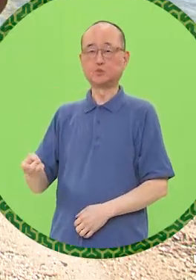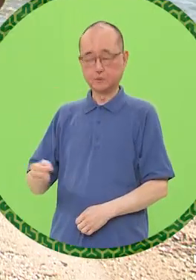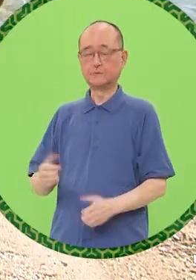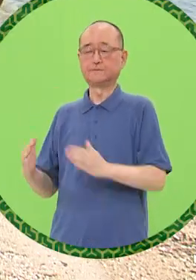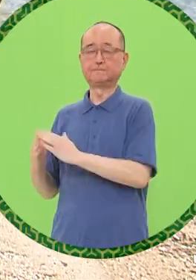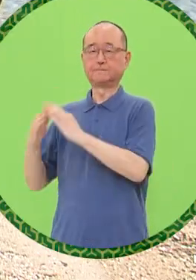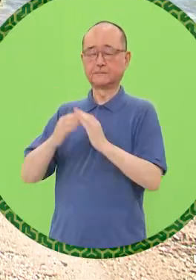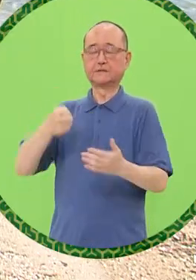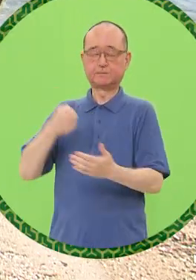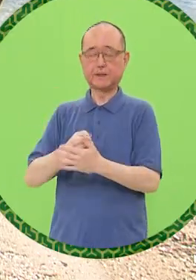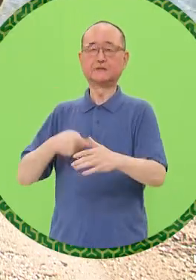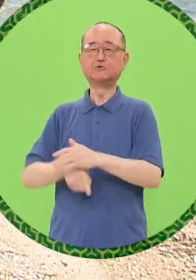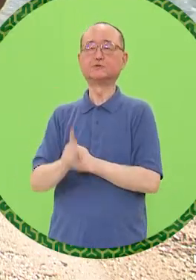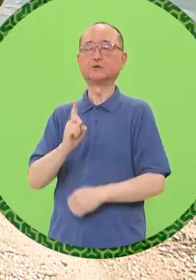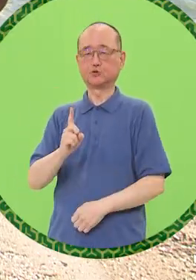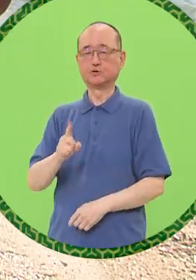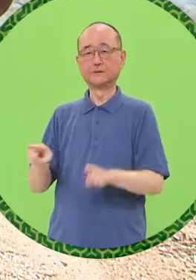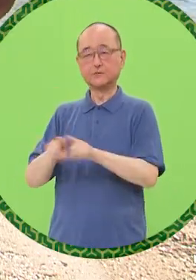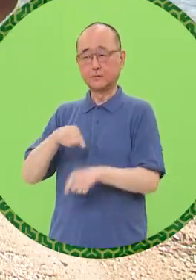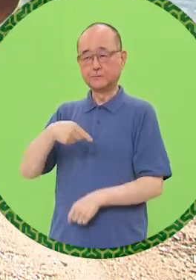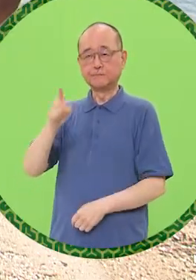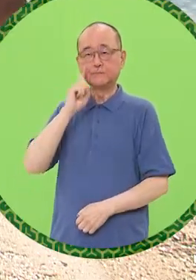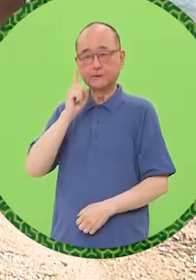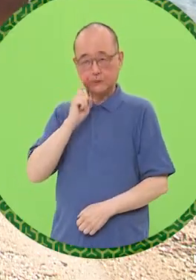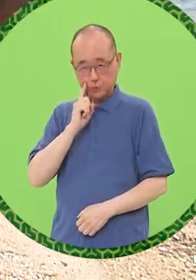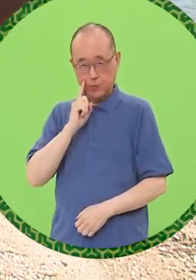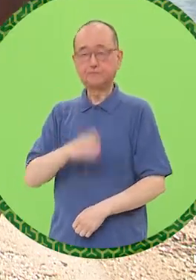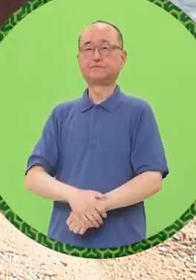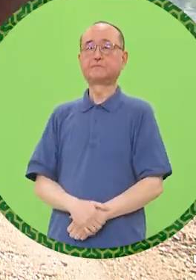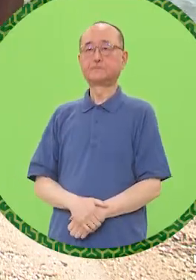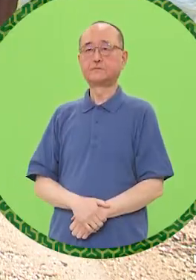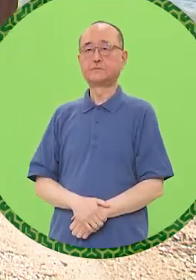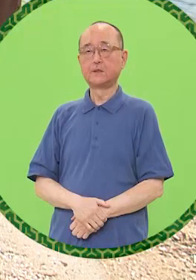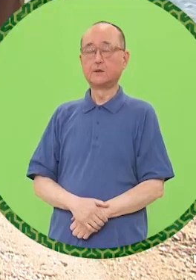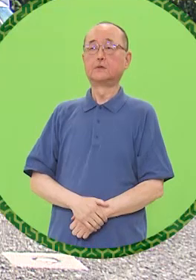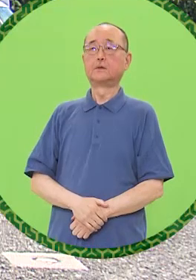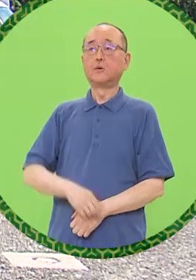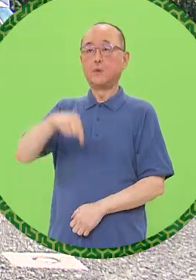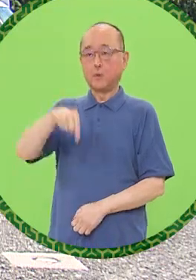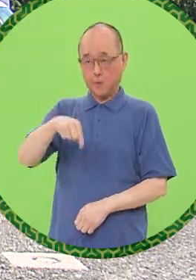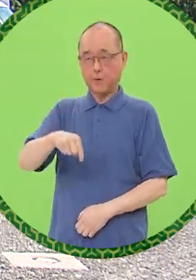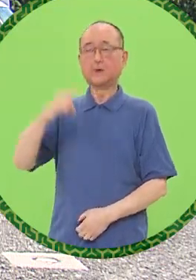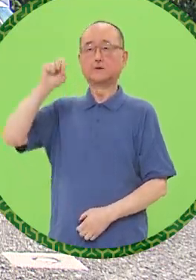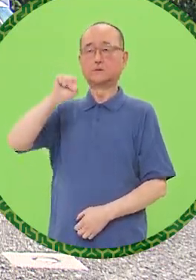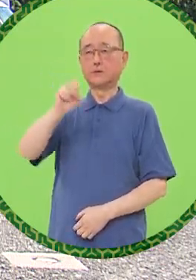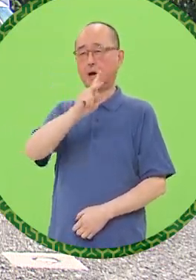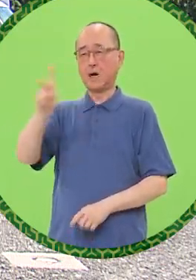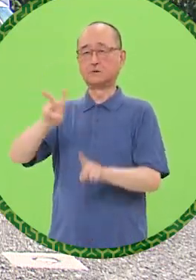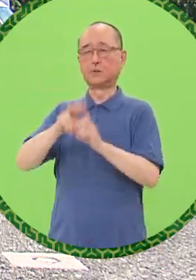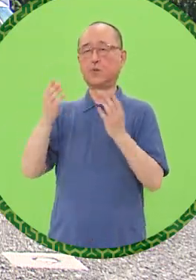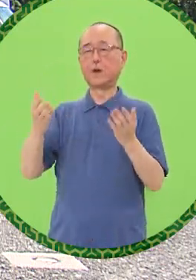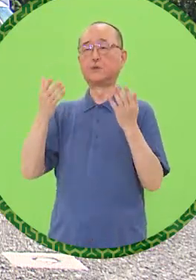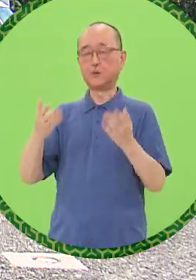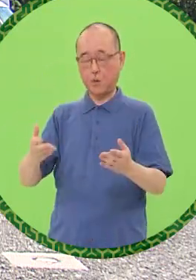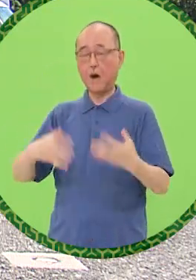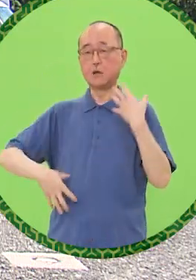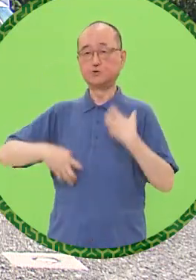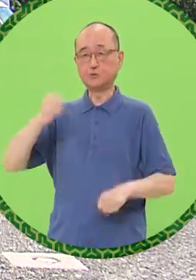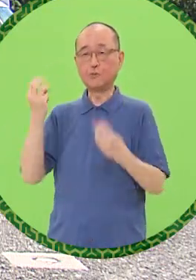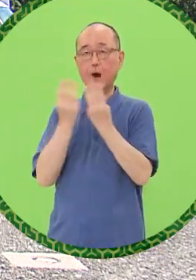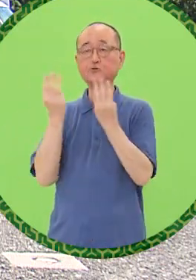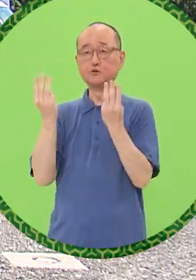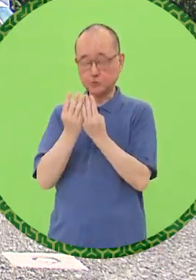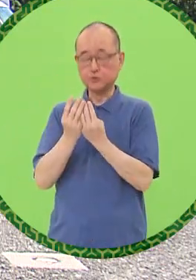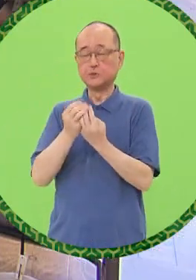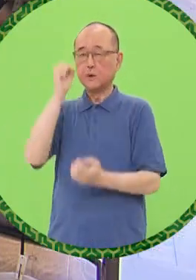で、移住を決めた理由の一つにもなっていますので、一緒に行ってみましょう。 町娘、淵上がやってきたのは佐